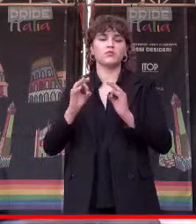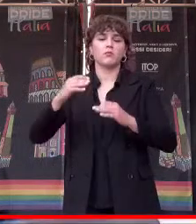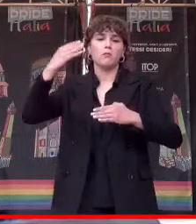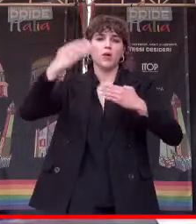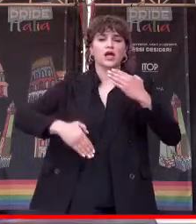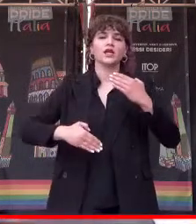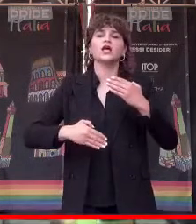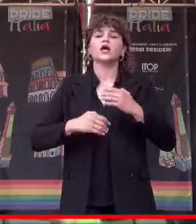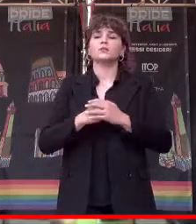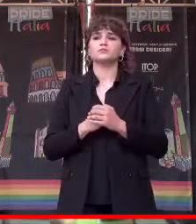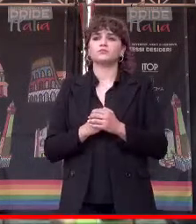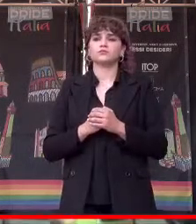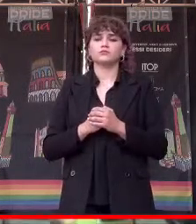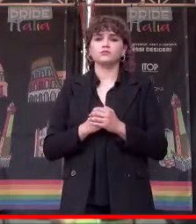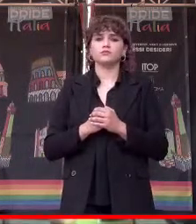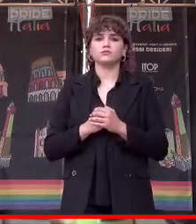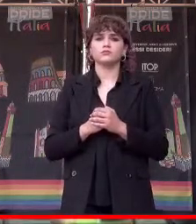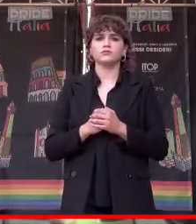a proposito